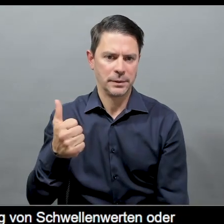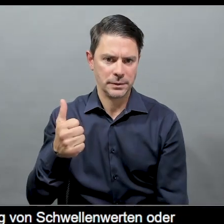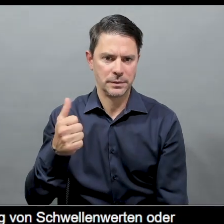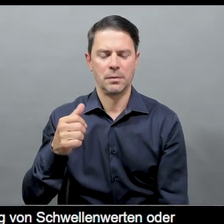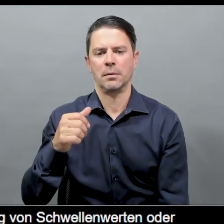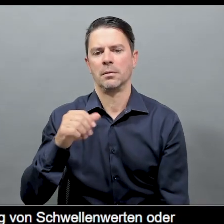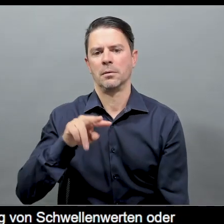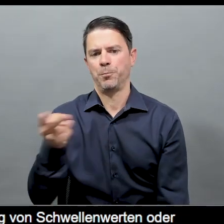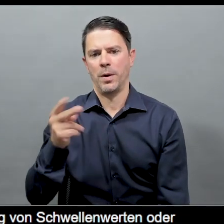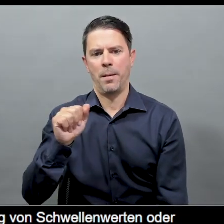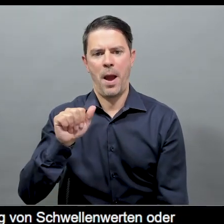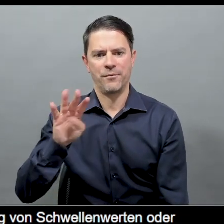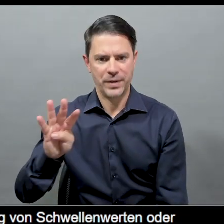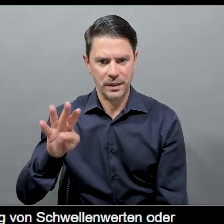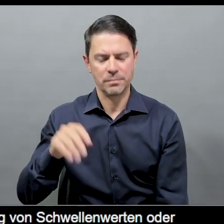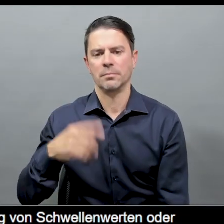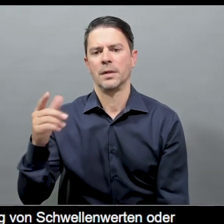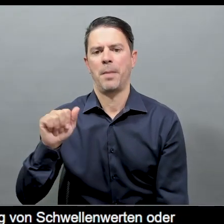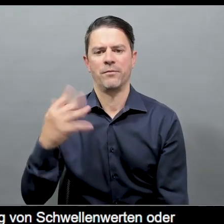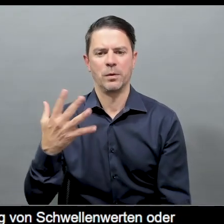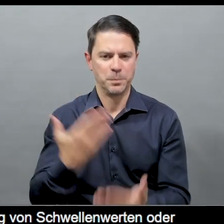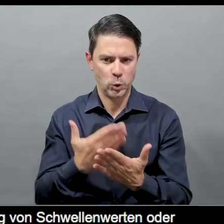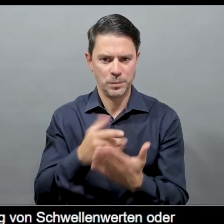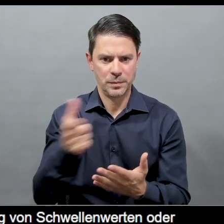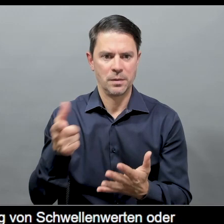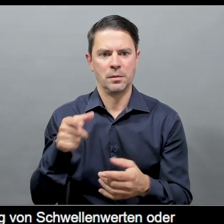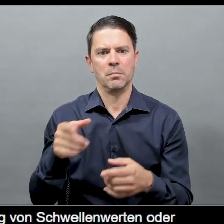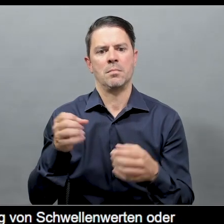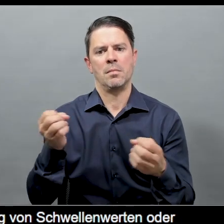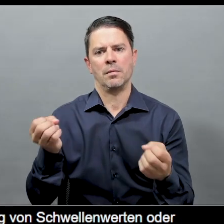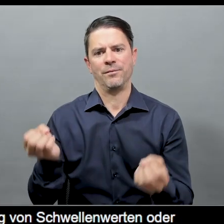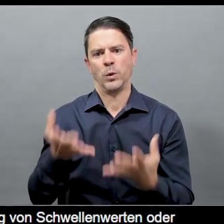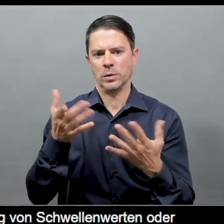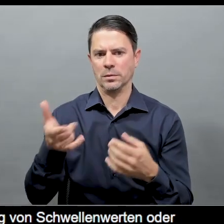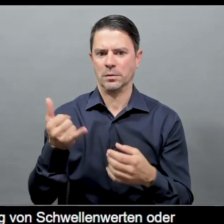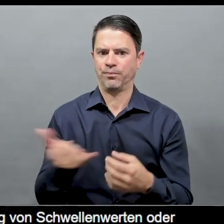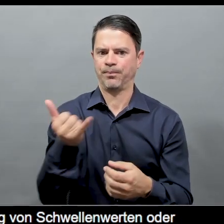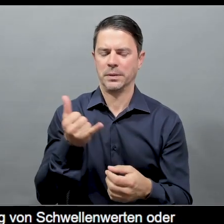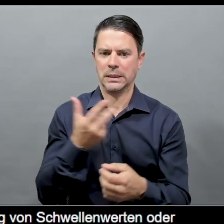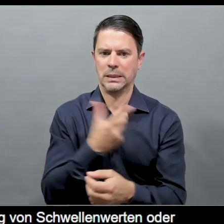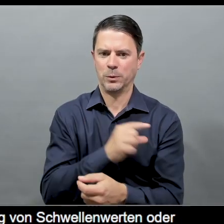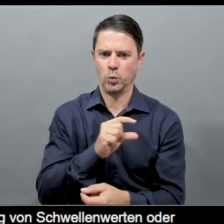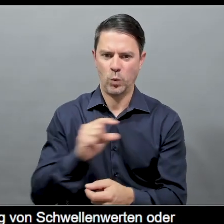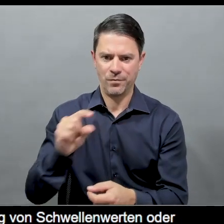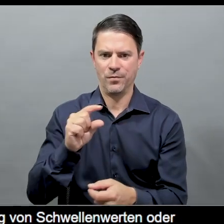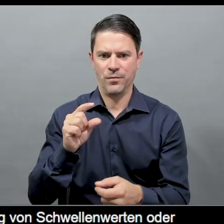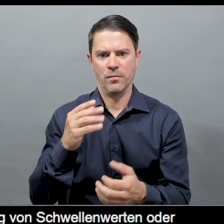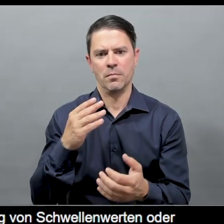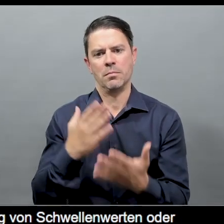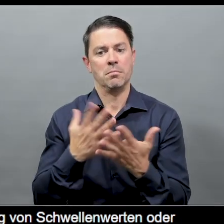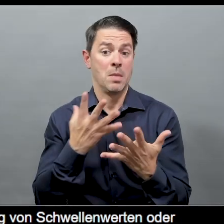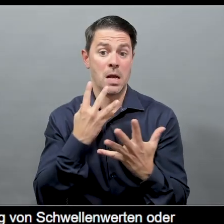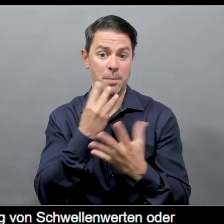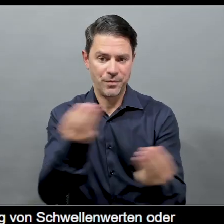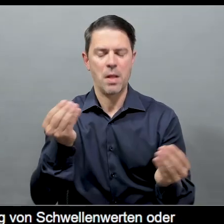allen und der gesamten Entwicklung, sodass wir dann wirklich allmählich diesen Übergang in Richtung endemischer Phase erleben können. Soweit zu